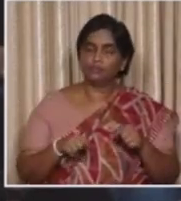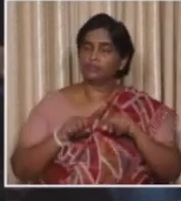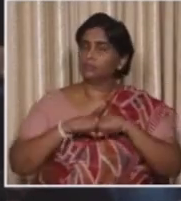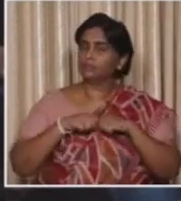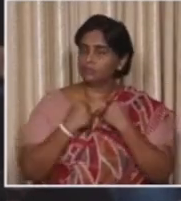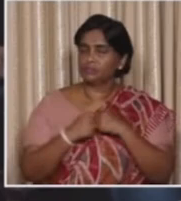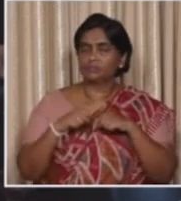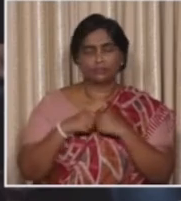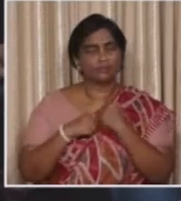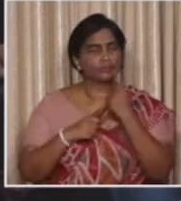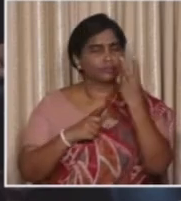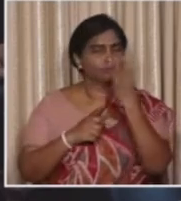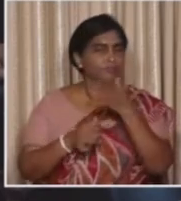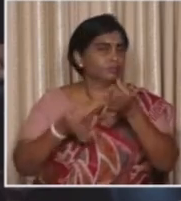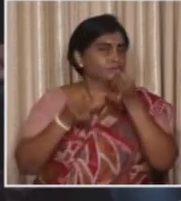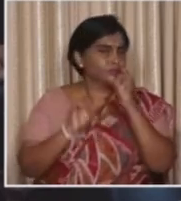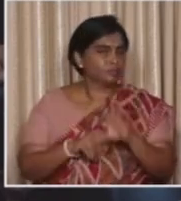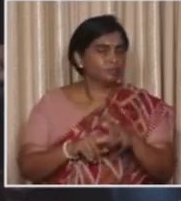සමාගම් කීපයයි නිවැරදිව